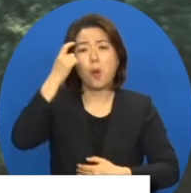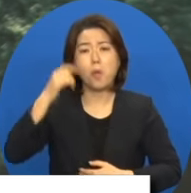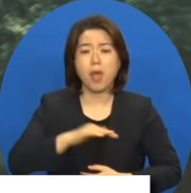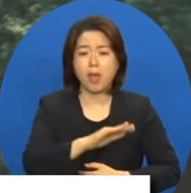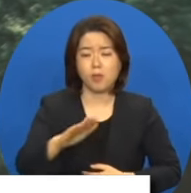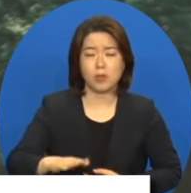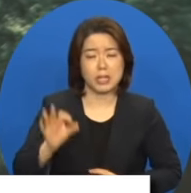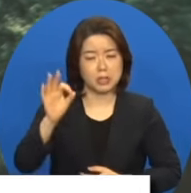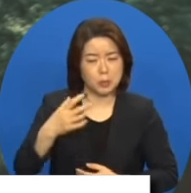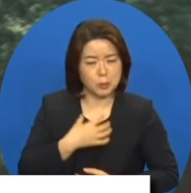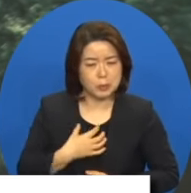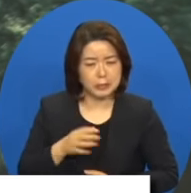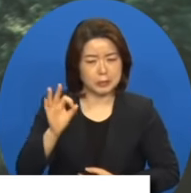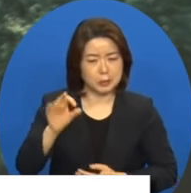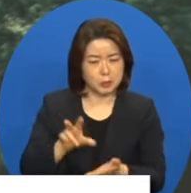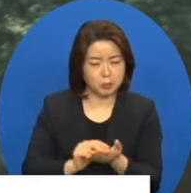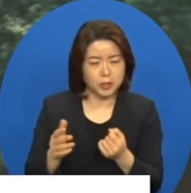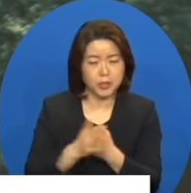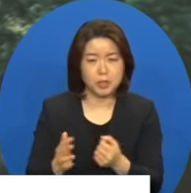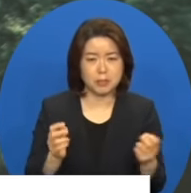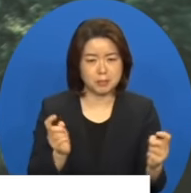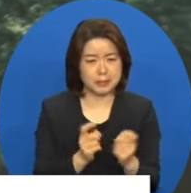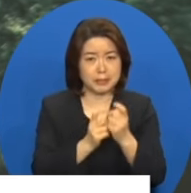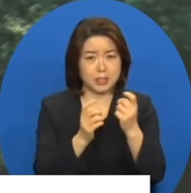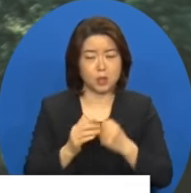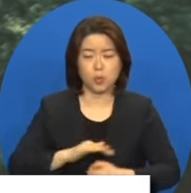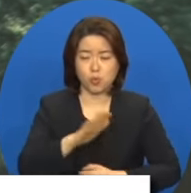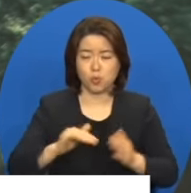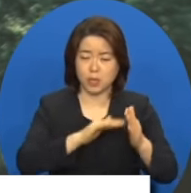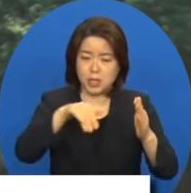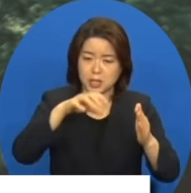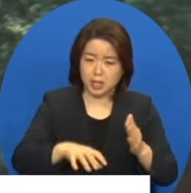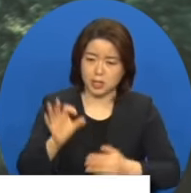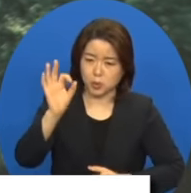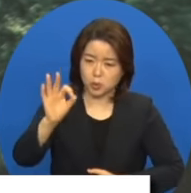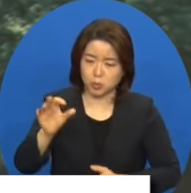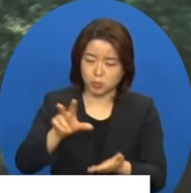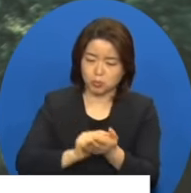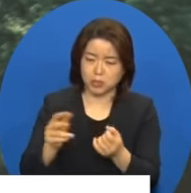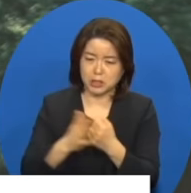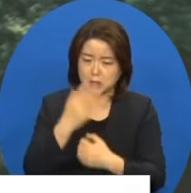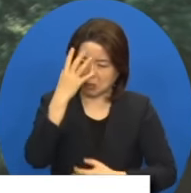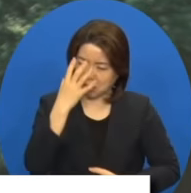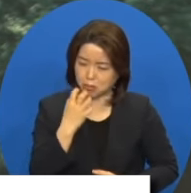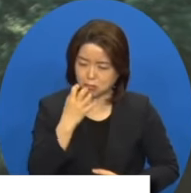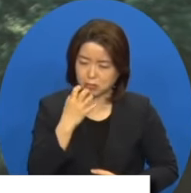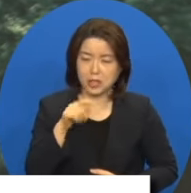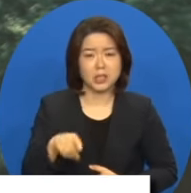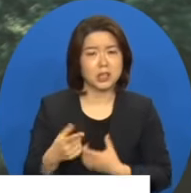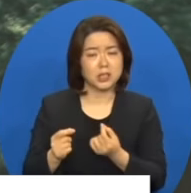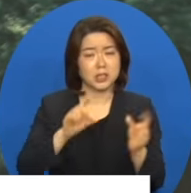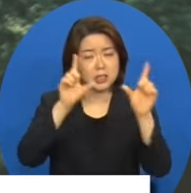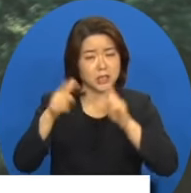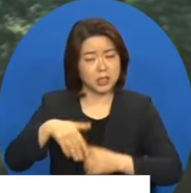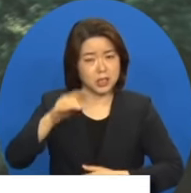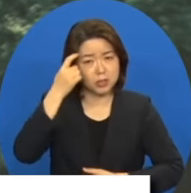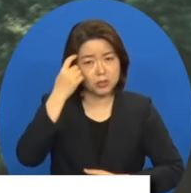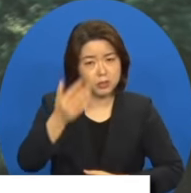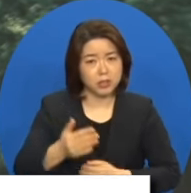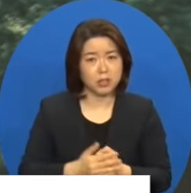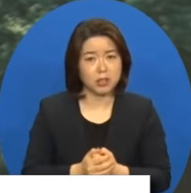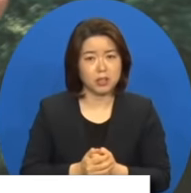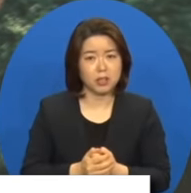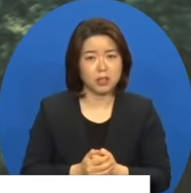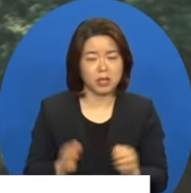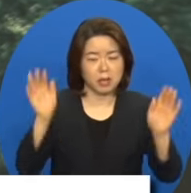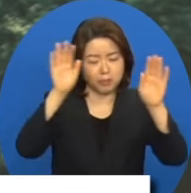돈 걱정하고 돈 문제 때문에 싸우고 우리 가정이 돈 문제 때문에 우울하고 왜 그렇게 살아가는 거죠?